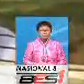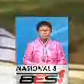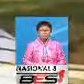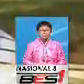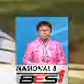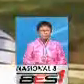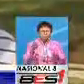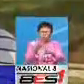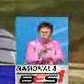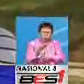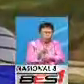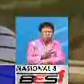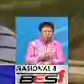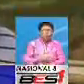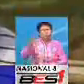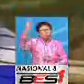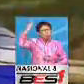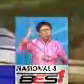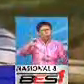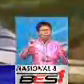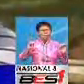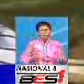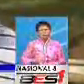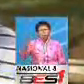Ni teruk ni, tapi dulu tak ada macam ni.